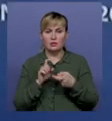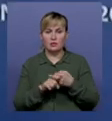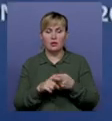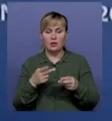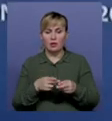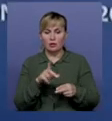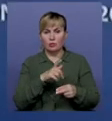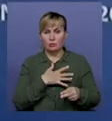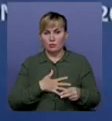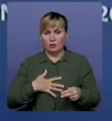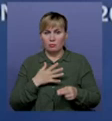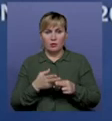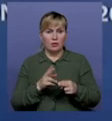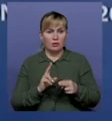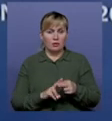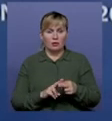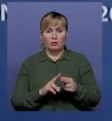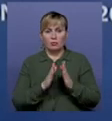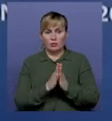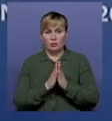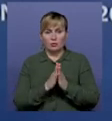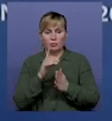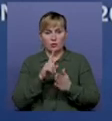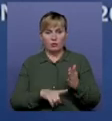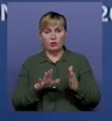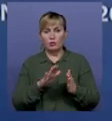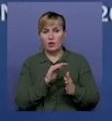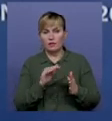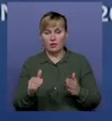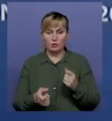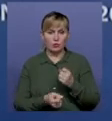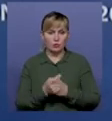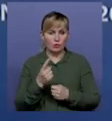панику в обществе. Поэтому в очередной раз просим доверять только официальным источникам.